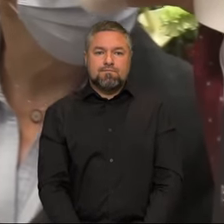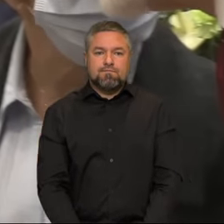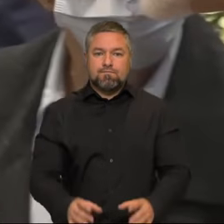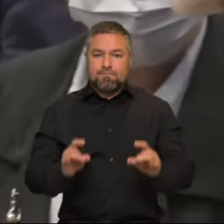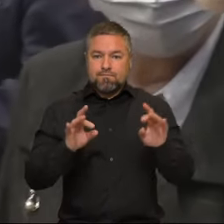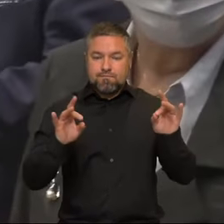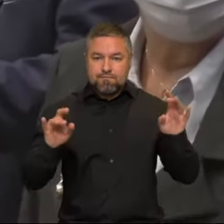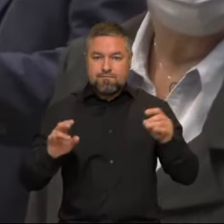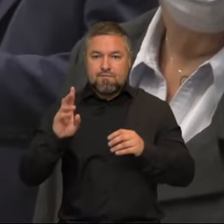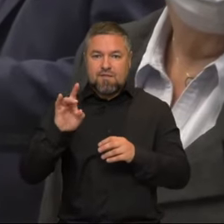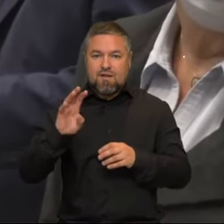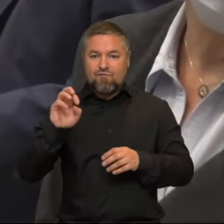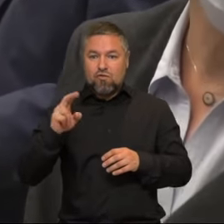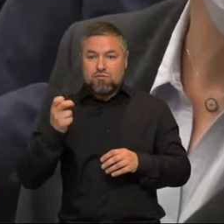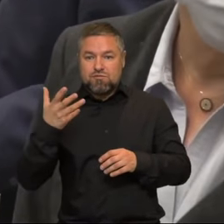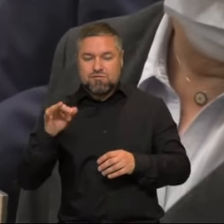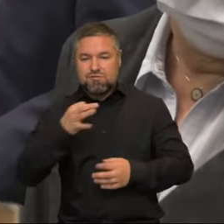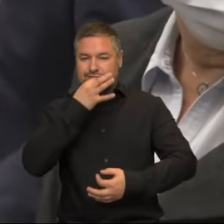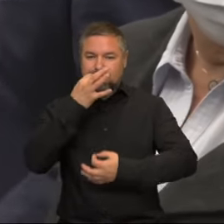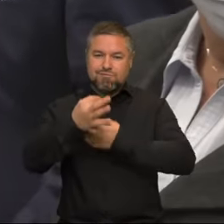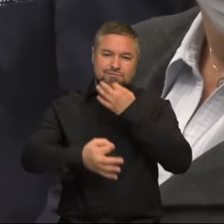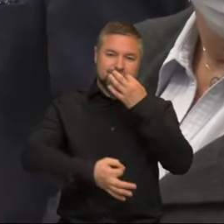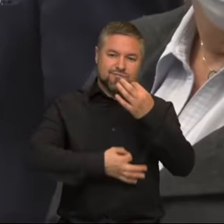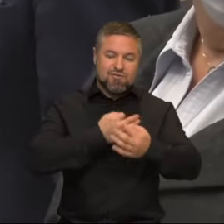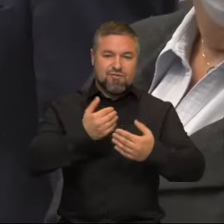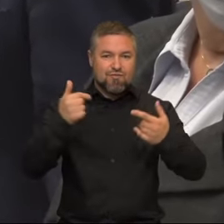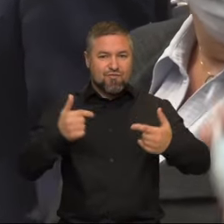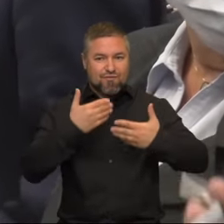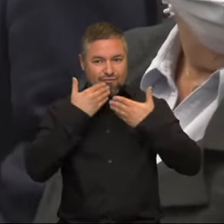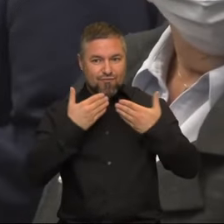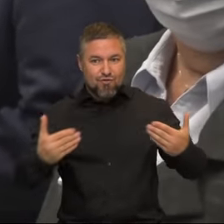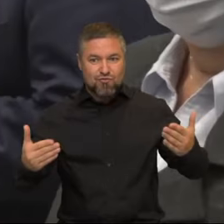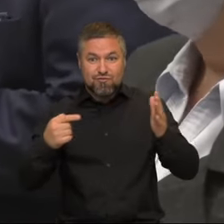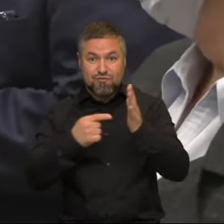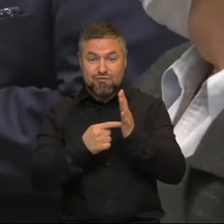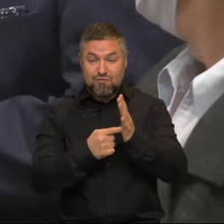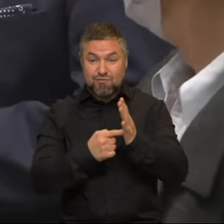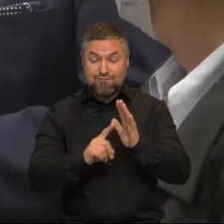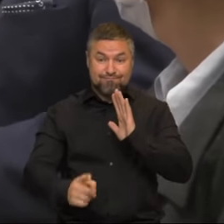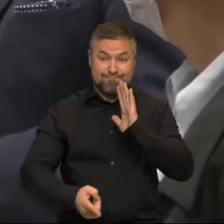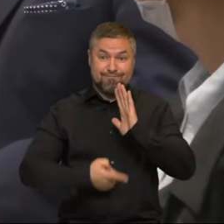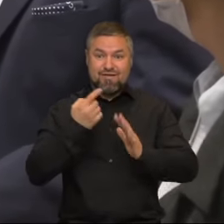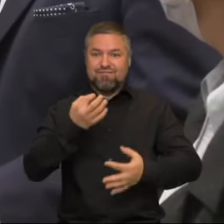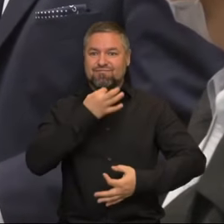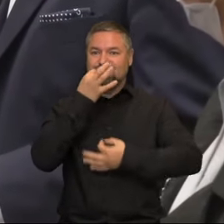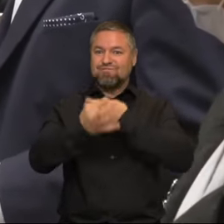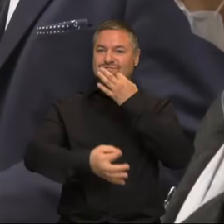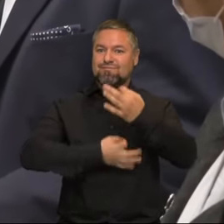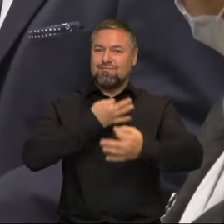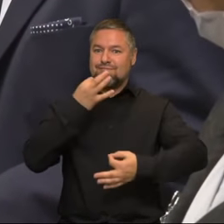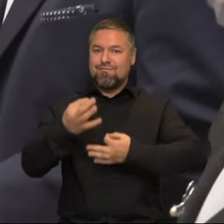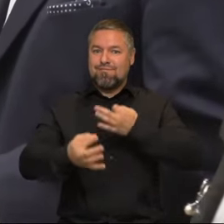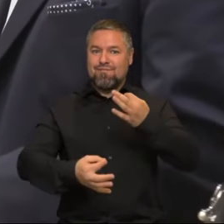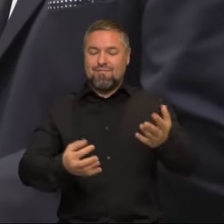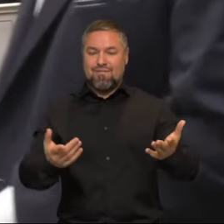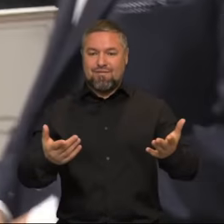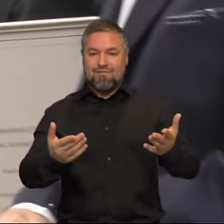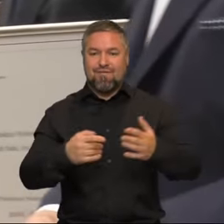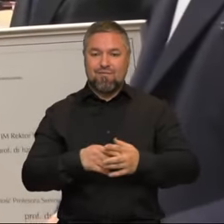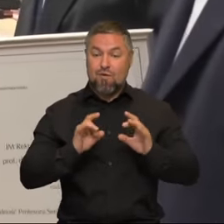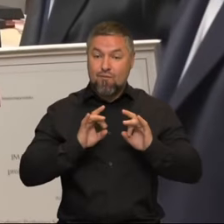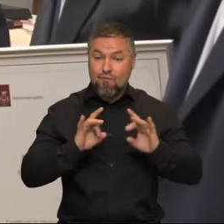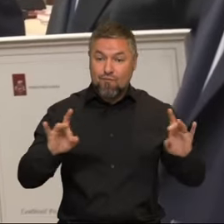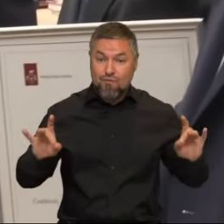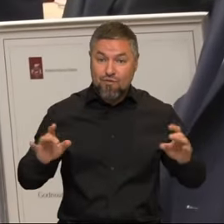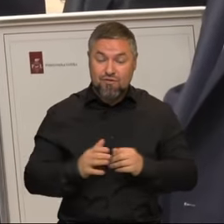Pan profesor Zbigniew Gawroński, śpiewająco powinienem podziękować, bo przecież to pierwszy śpiewak. Panie